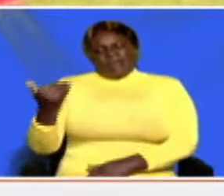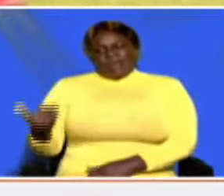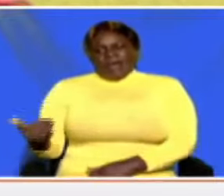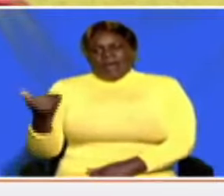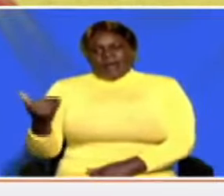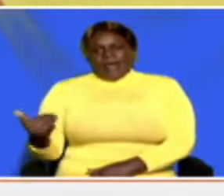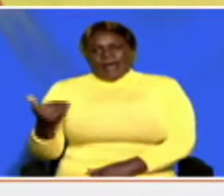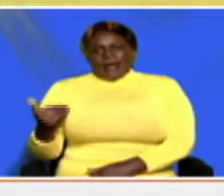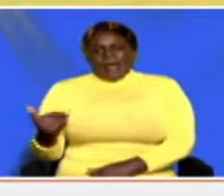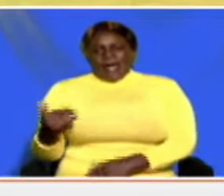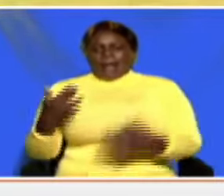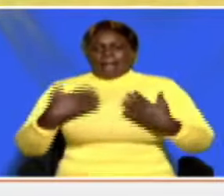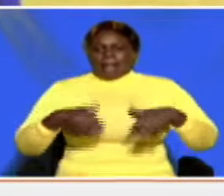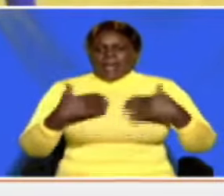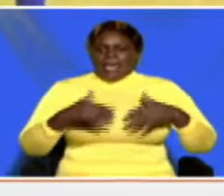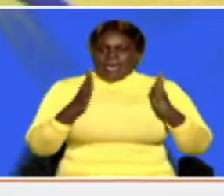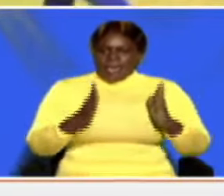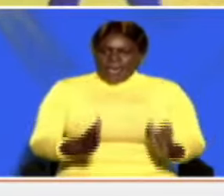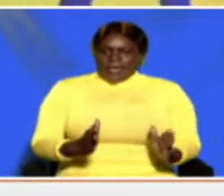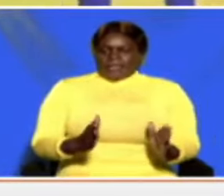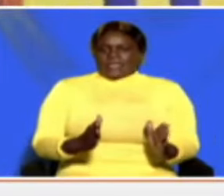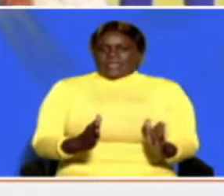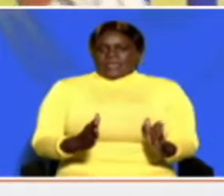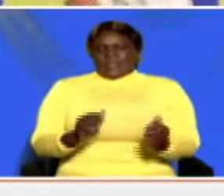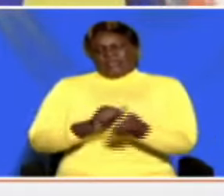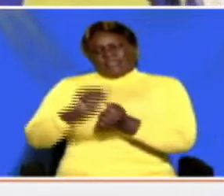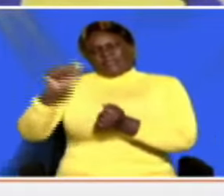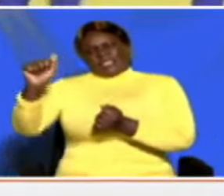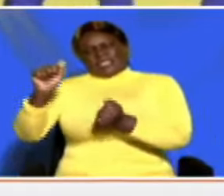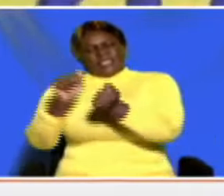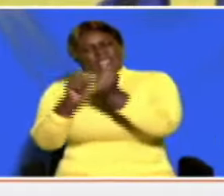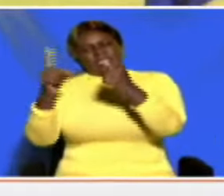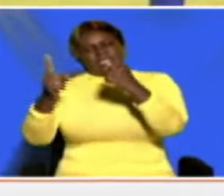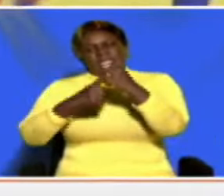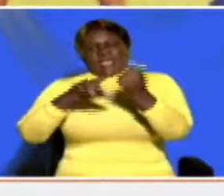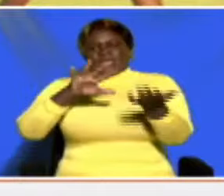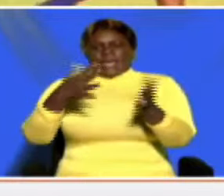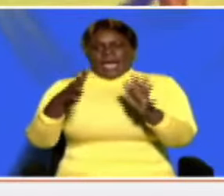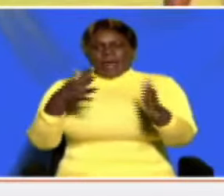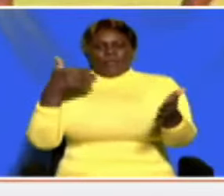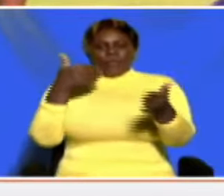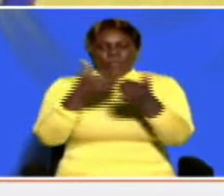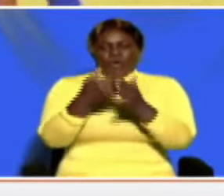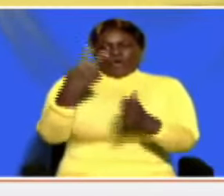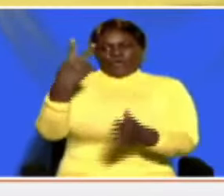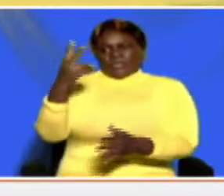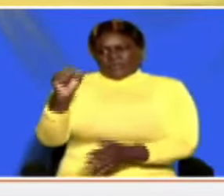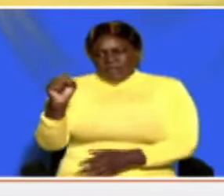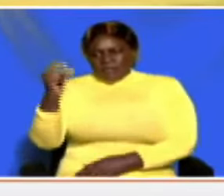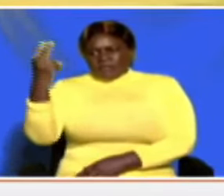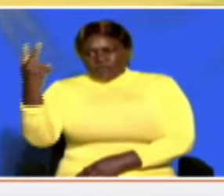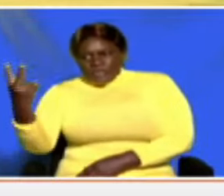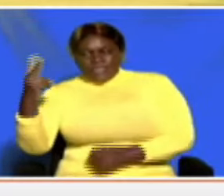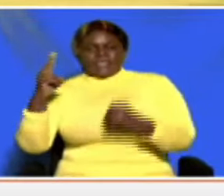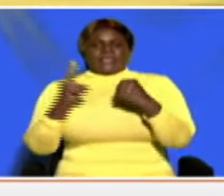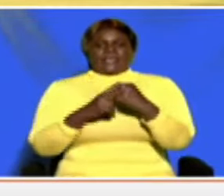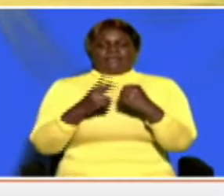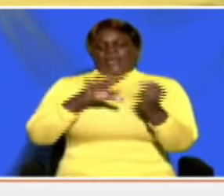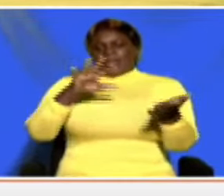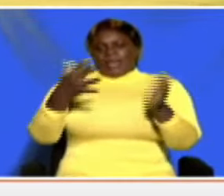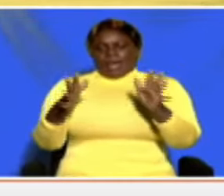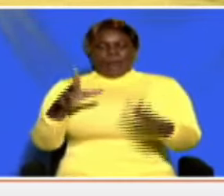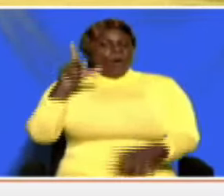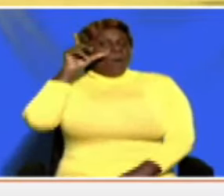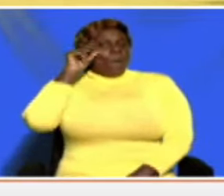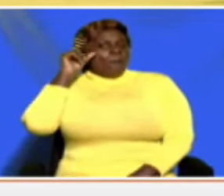younger players. So it's say 15 to 16, up to about 25, 27. County